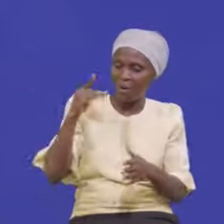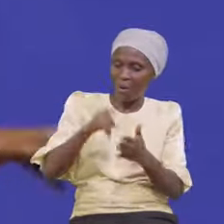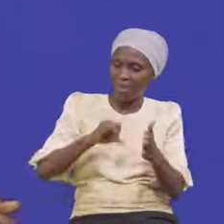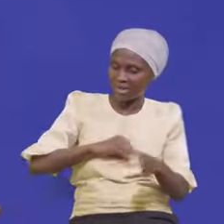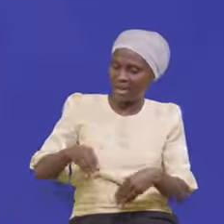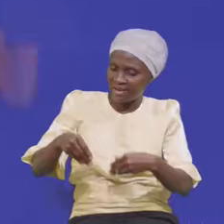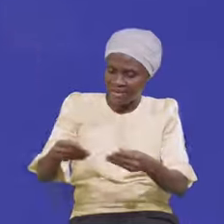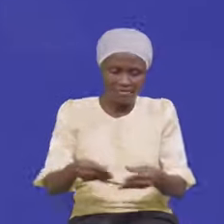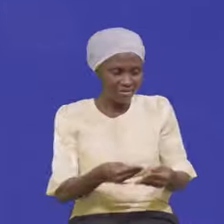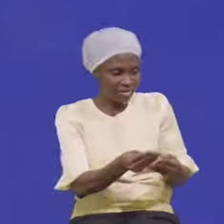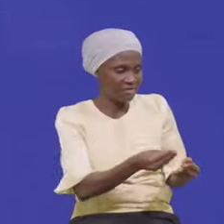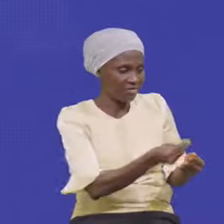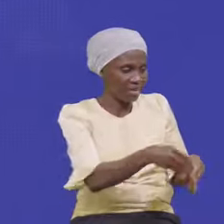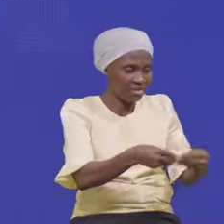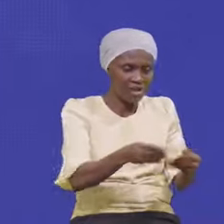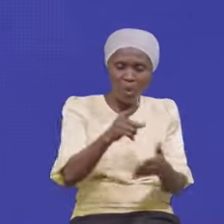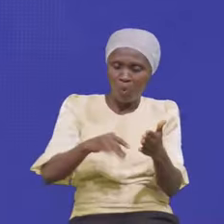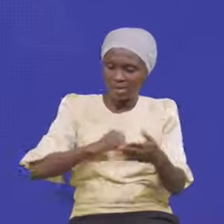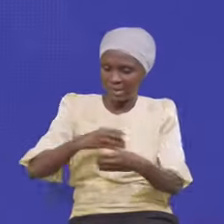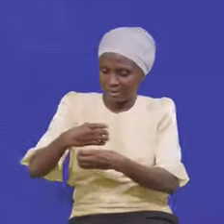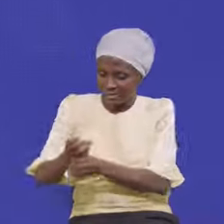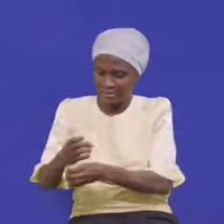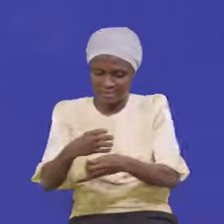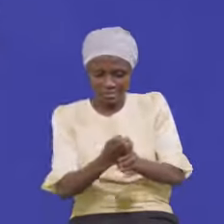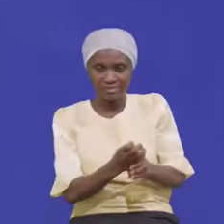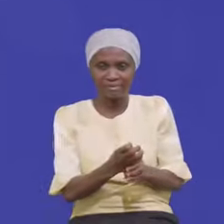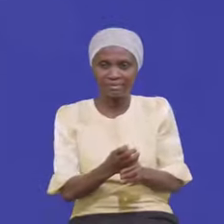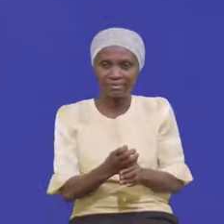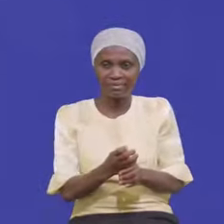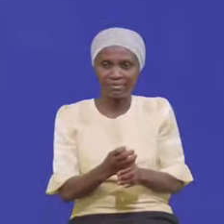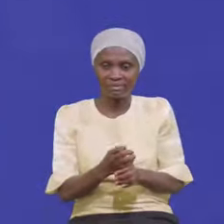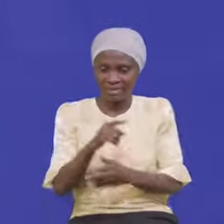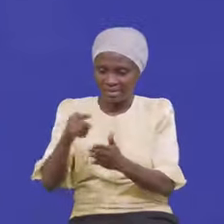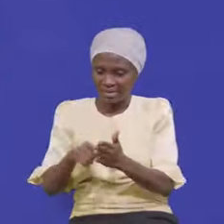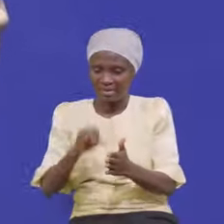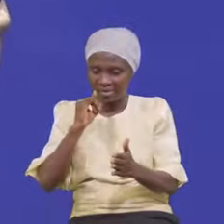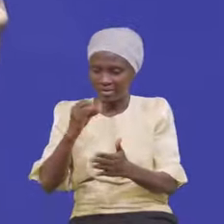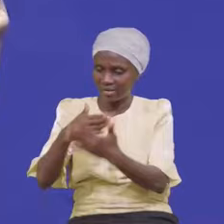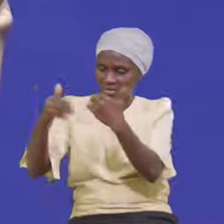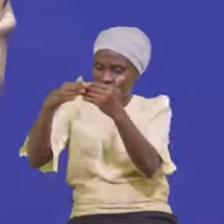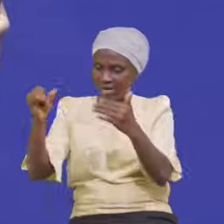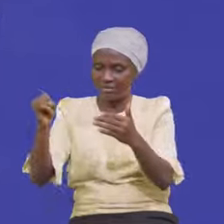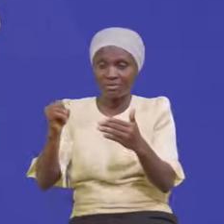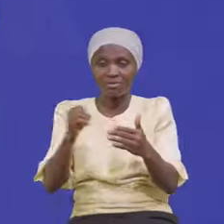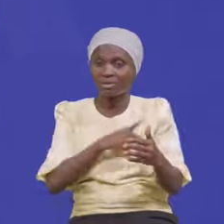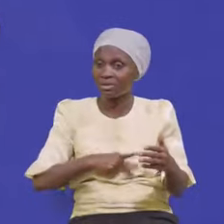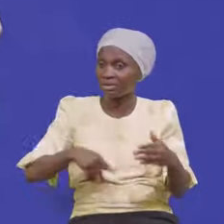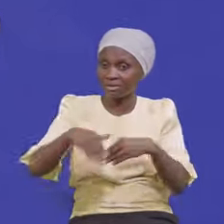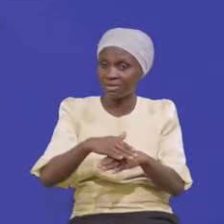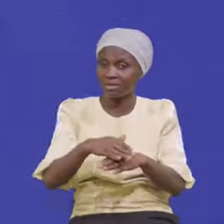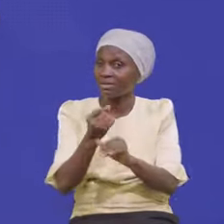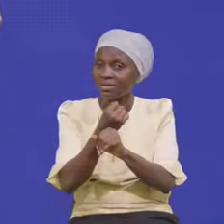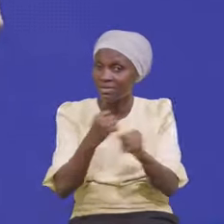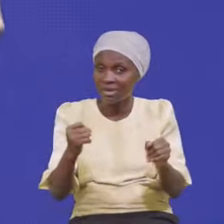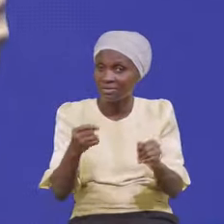And what I manufacture. నేను తయారు చేసే దాన్ని బట్టి. This is heaven's kingdom. ఇది దైవరాజ్య సంబంధమైనది.